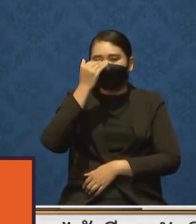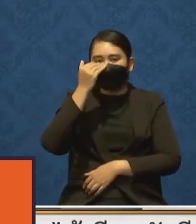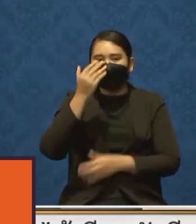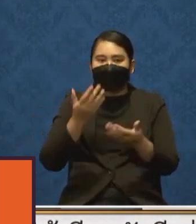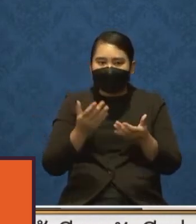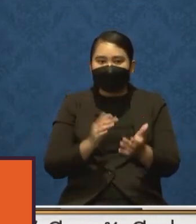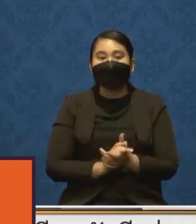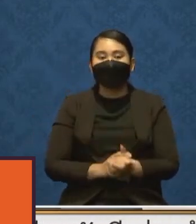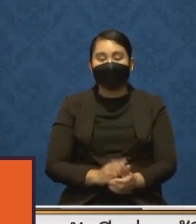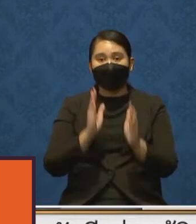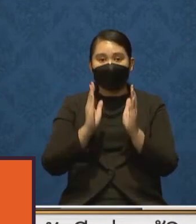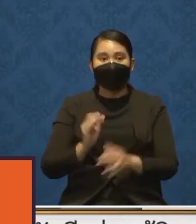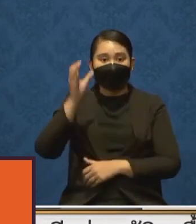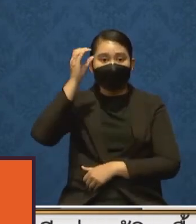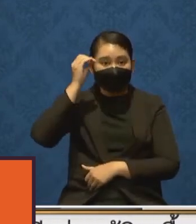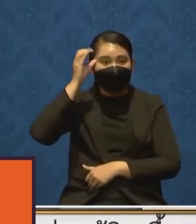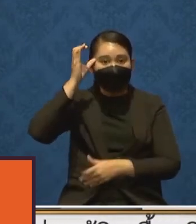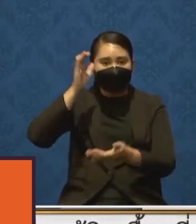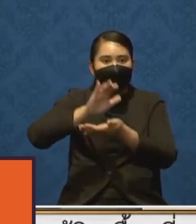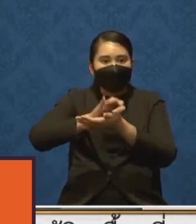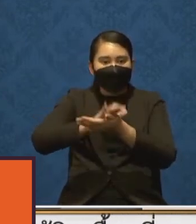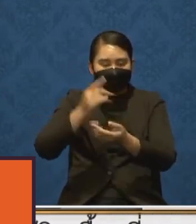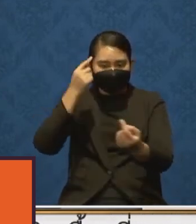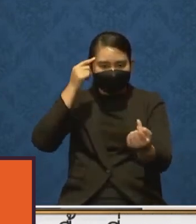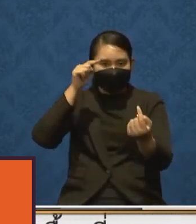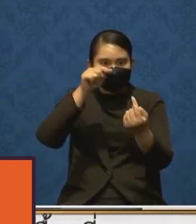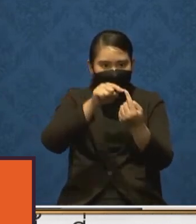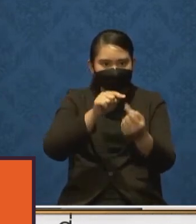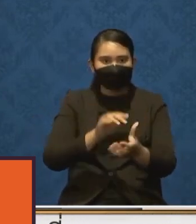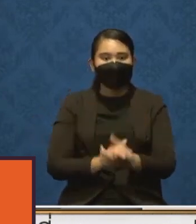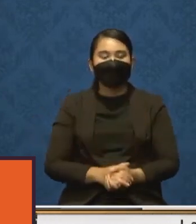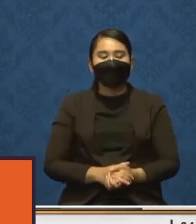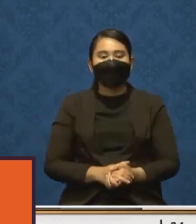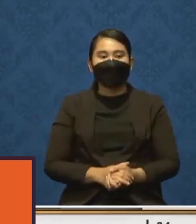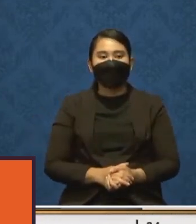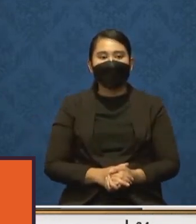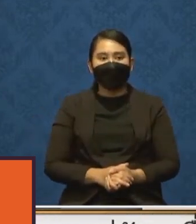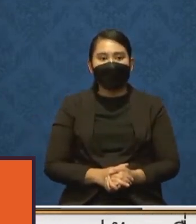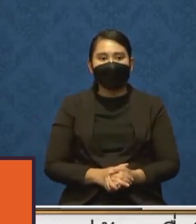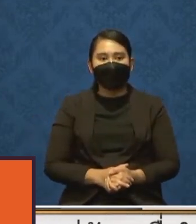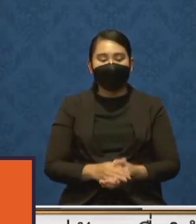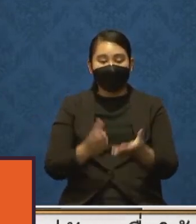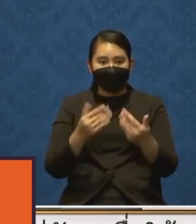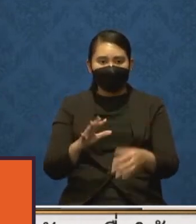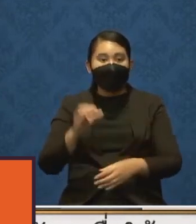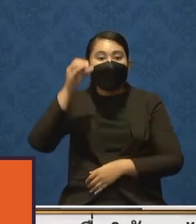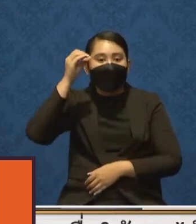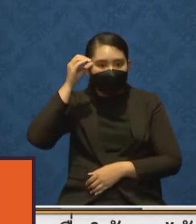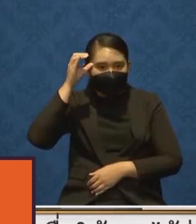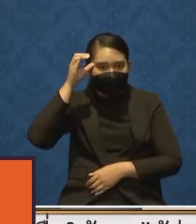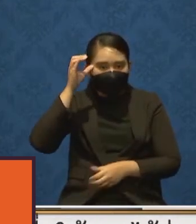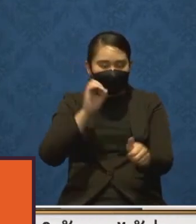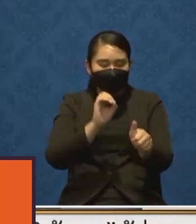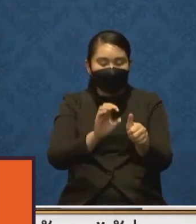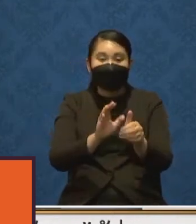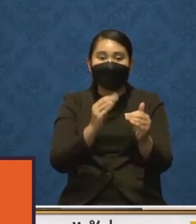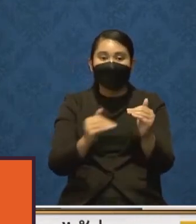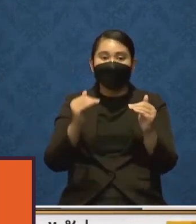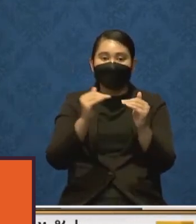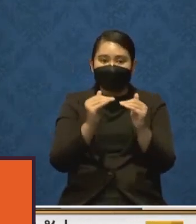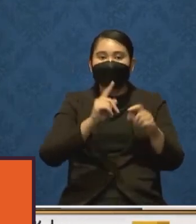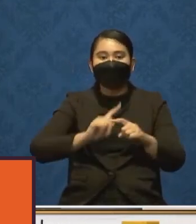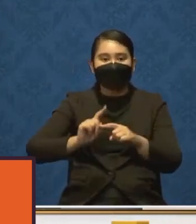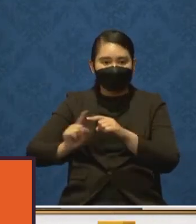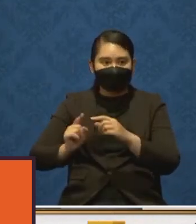ผู้มีการศึกษาในสถานศึษาท่พเปาไปตนั้นเหนะครับท่านพงเป้าไปให้ความรู้เรื่องสิทธิมนุษยชน